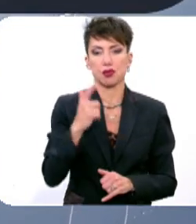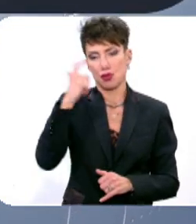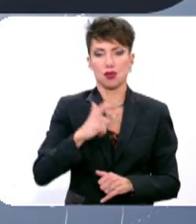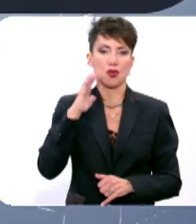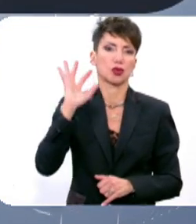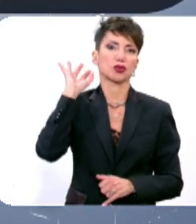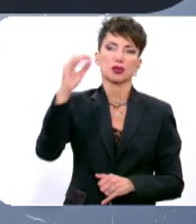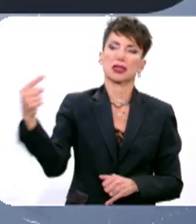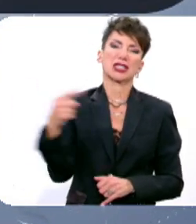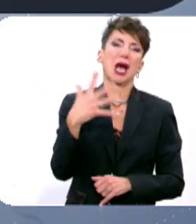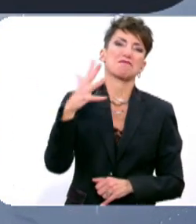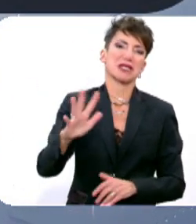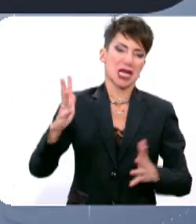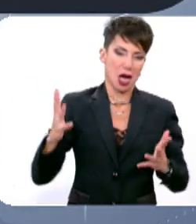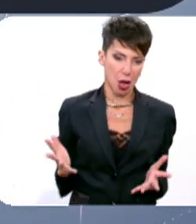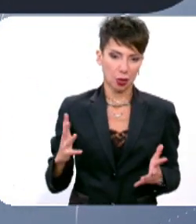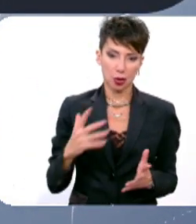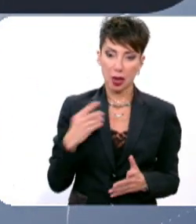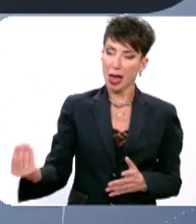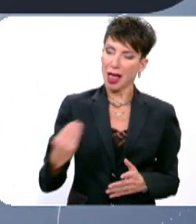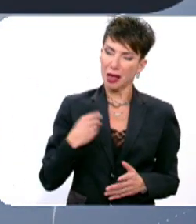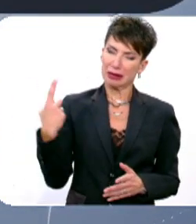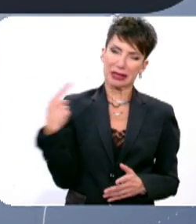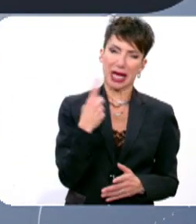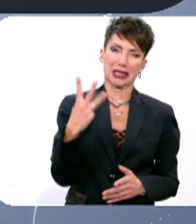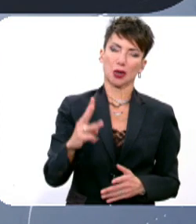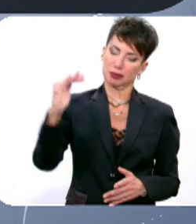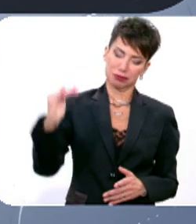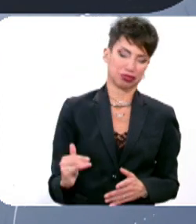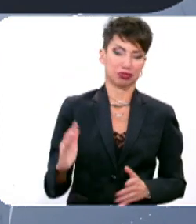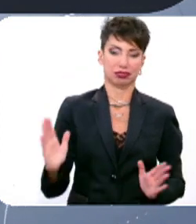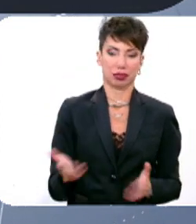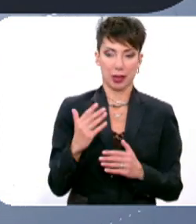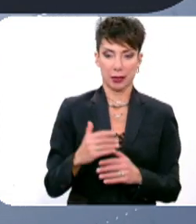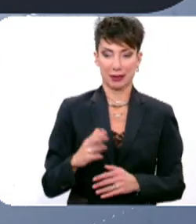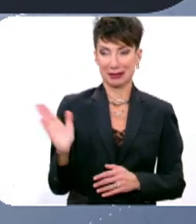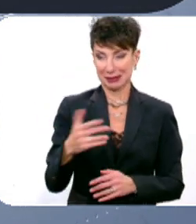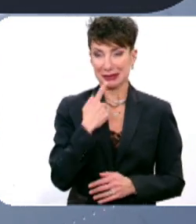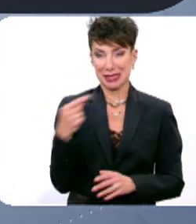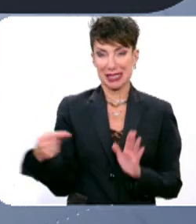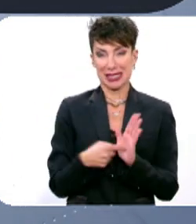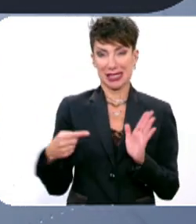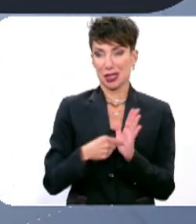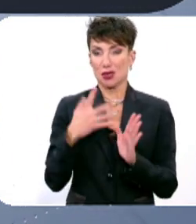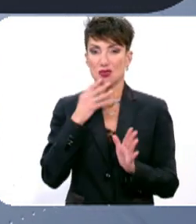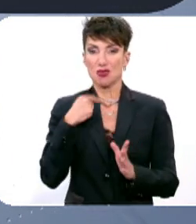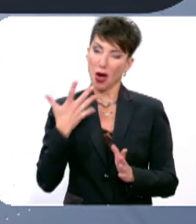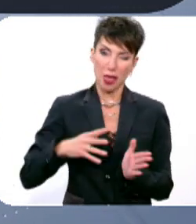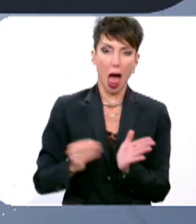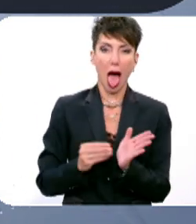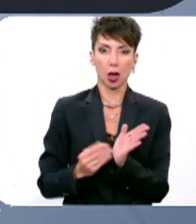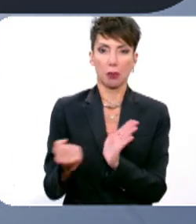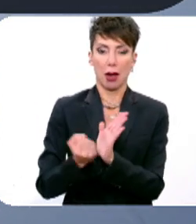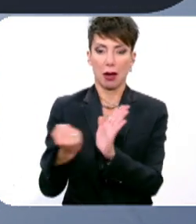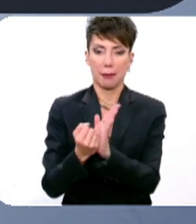ζητήσω 1.500. Θα μου δώσεις 1.300. Να το κάνουμε ένα χιλιαρικάκι, γιατί έχω κι άλλα να μου φτιάξεις. Τι άλλα?